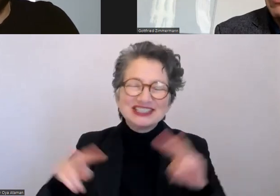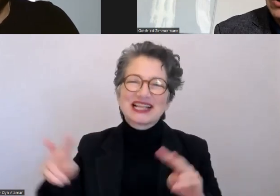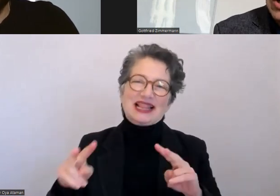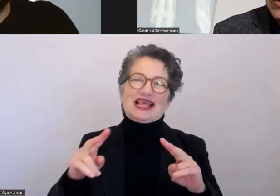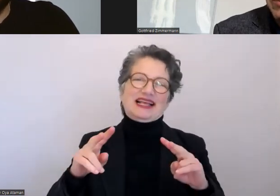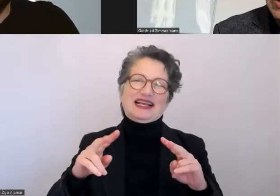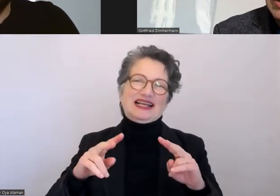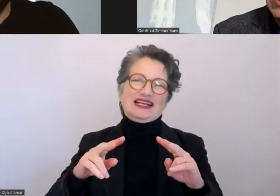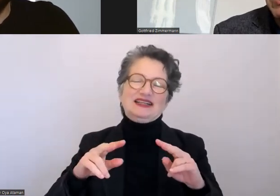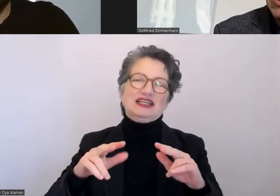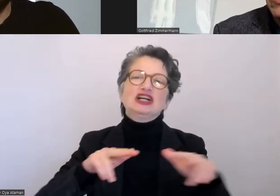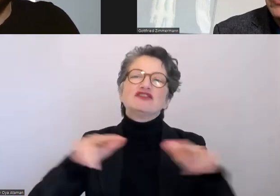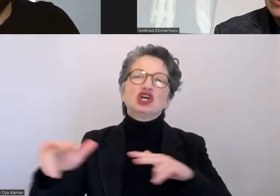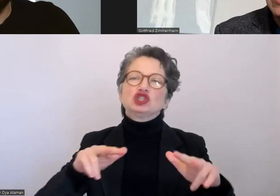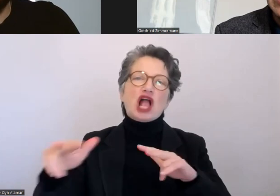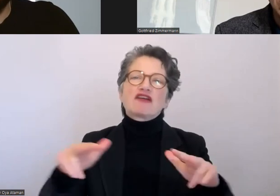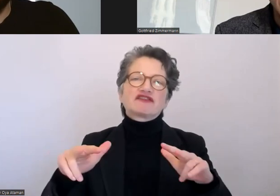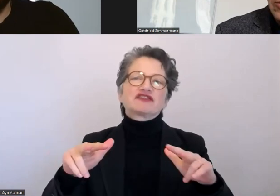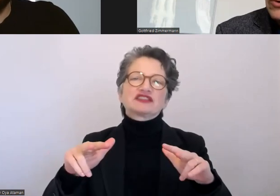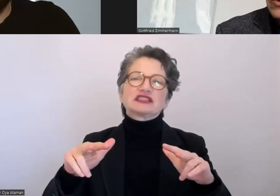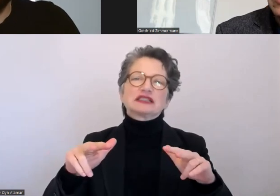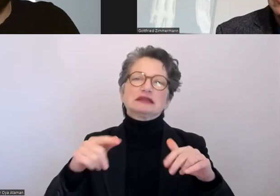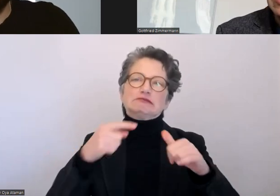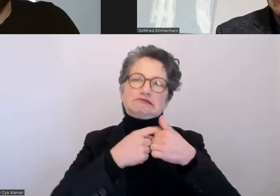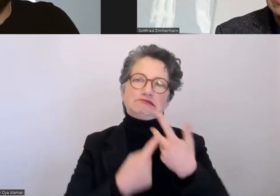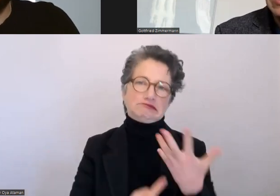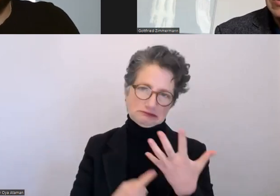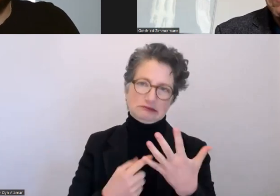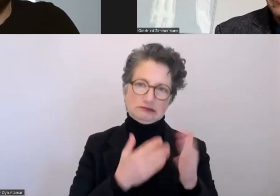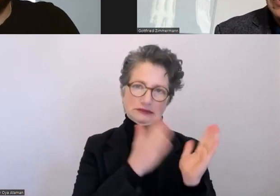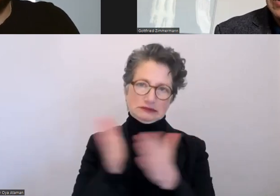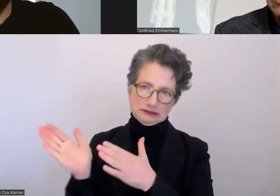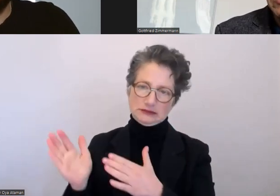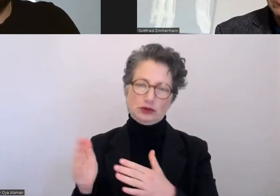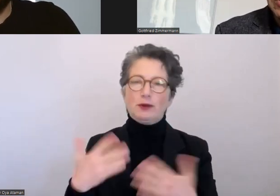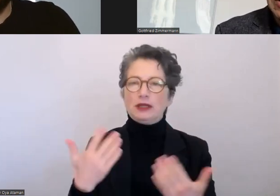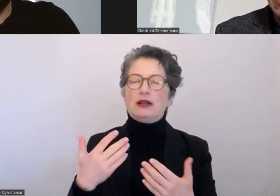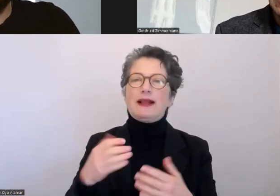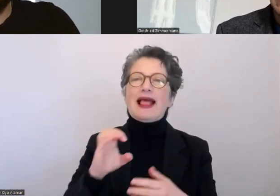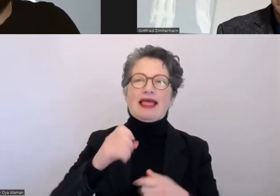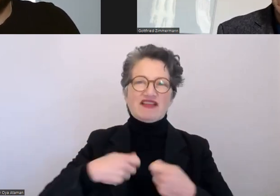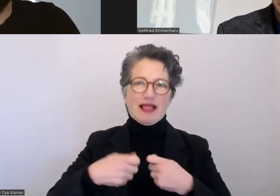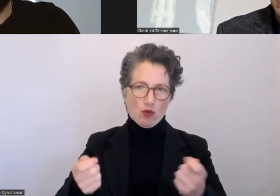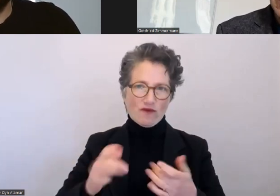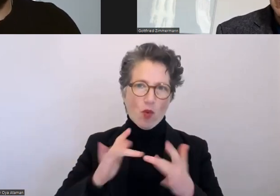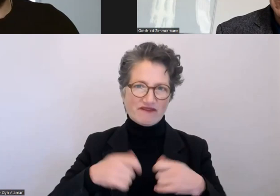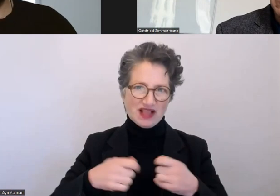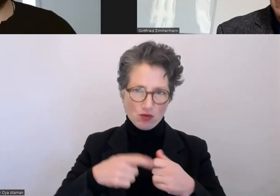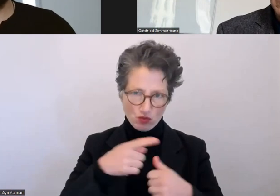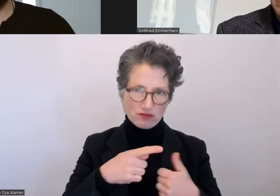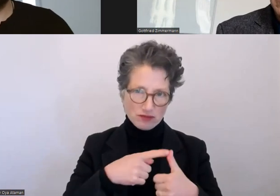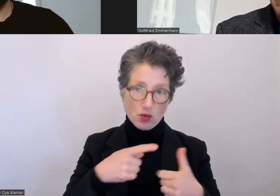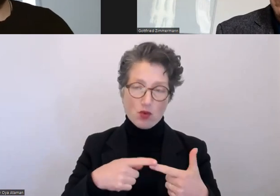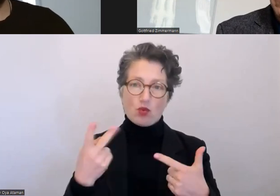Sektoren im Wirtschaftsbereich, die betroffen sind. E-Commerce ist ganz wichtig, aber zum Beispiel auch